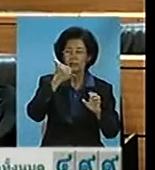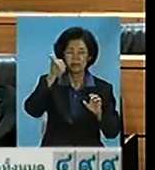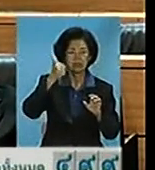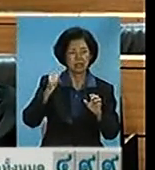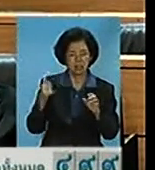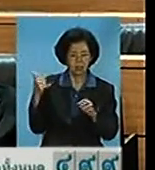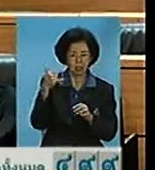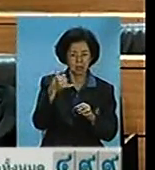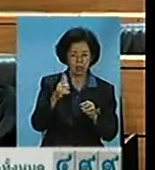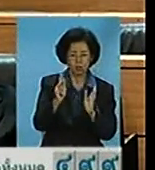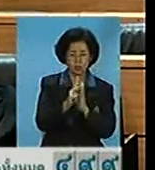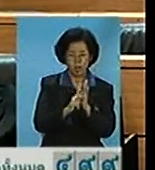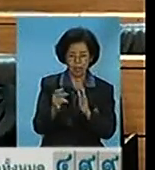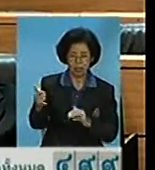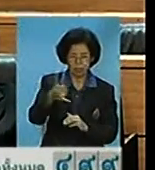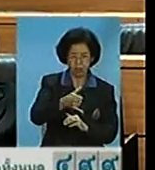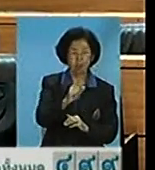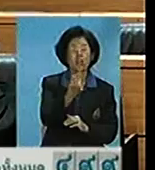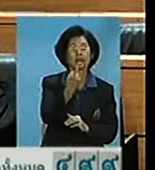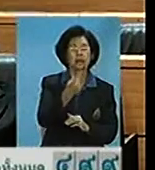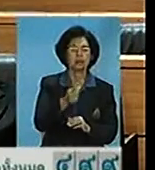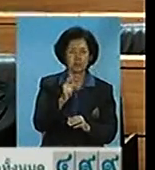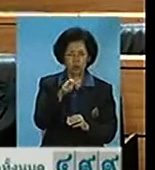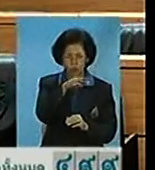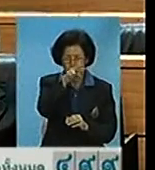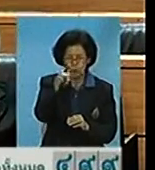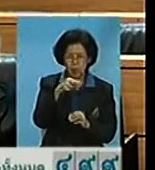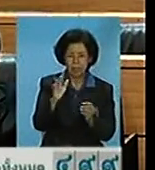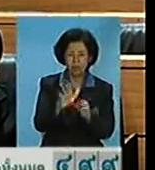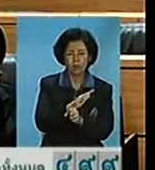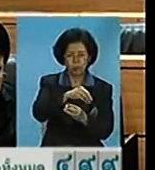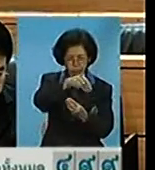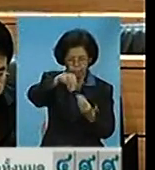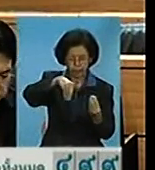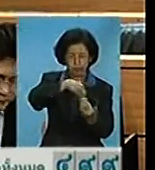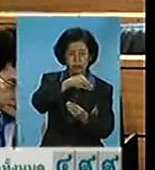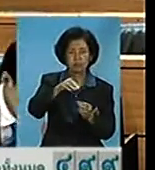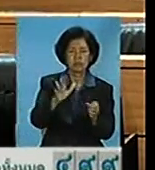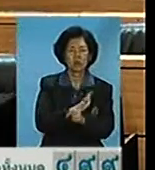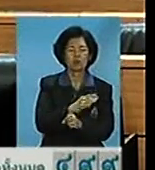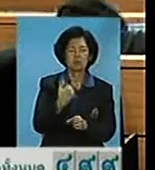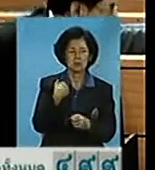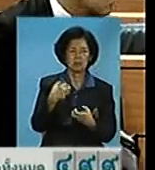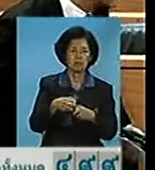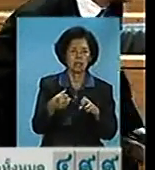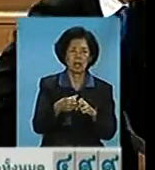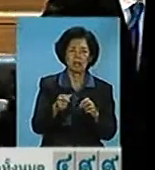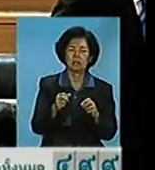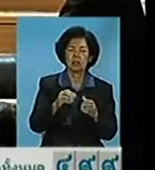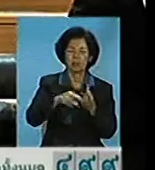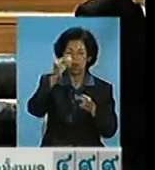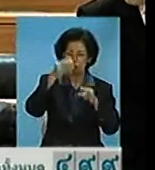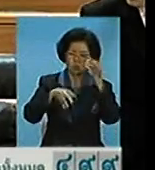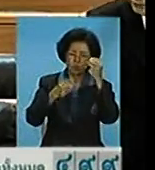ำเป็นจะต้องดูแลเรื่องยางให้ครบระบบแล้วประเทศไทยมีปัญหามากครับเรื่องข้อมูลสารสนเทศขั้นพื้นฐานของเกษตรกรเรา